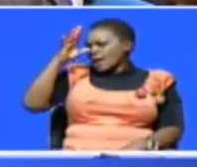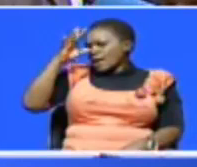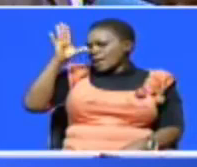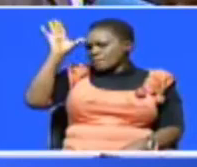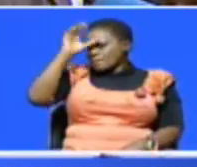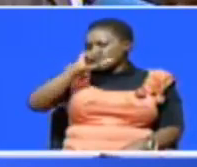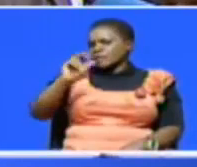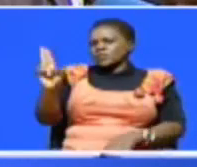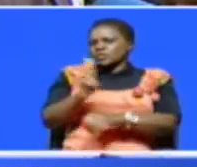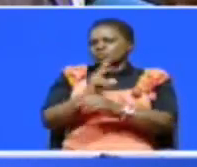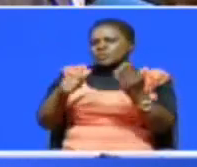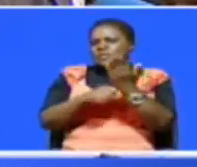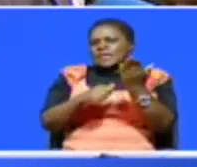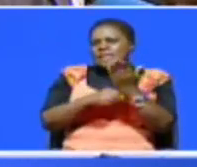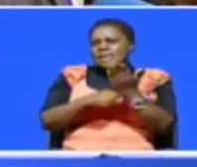la jeshi la Kenya.